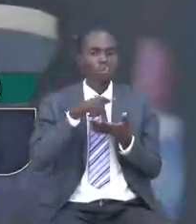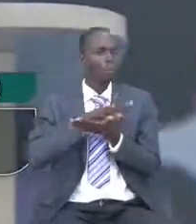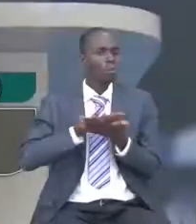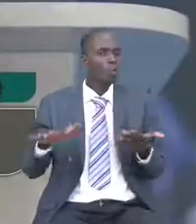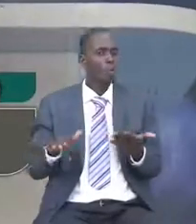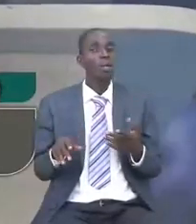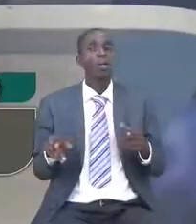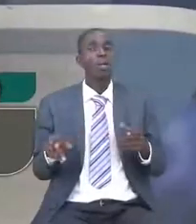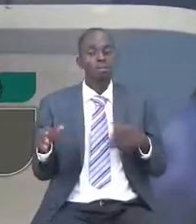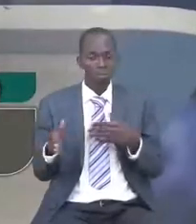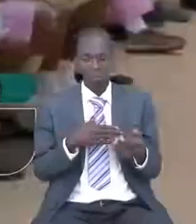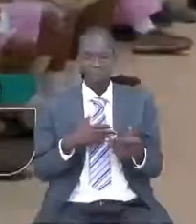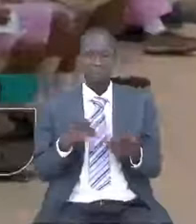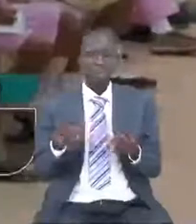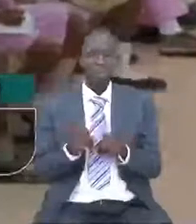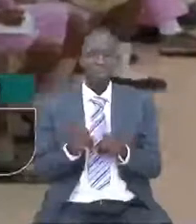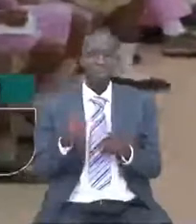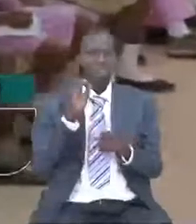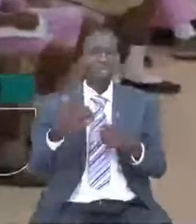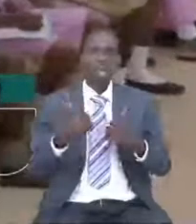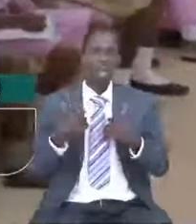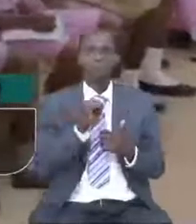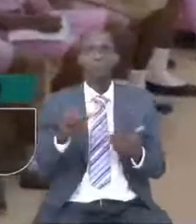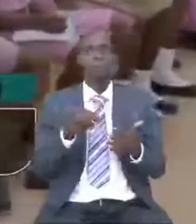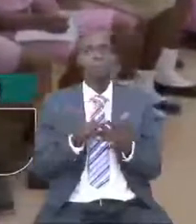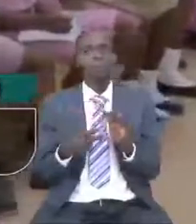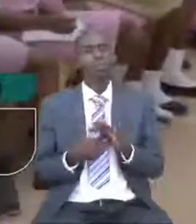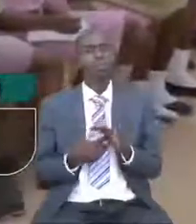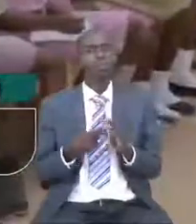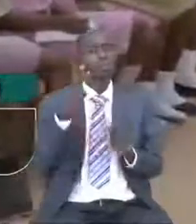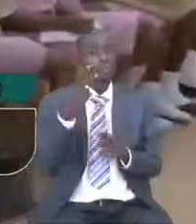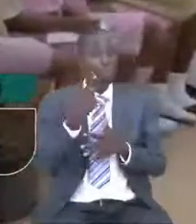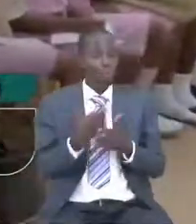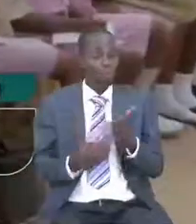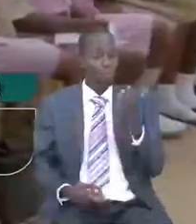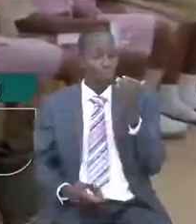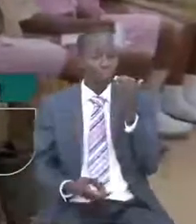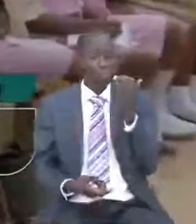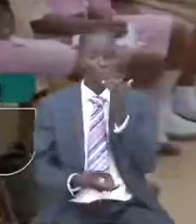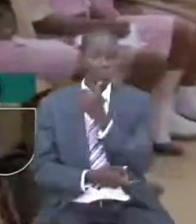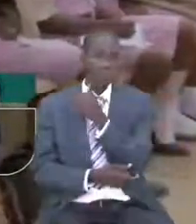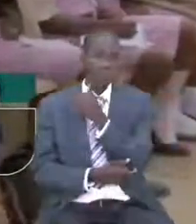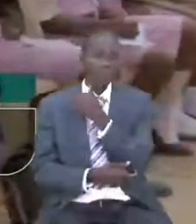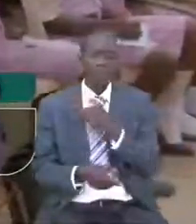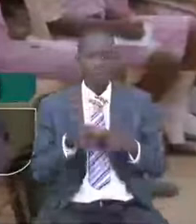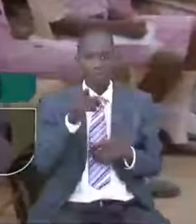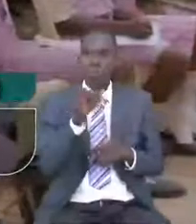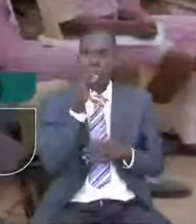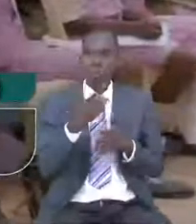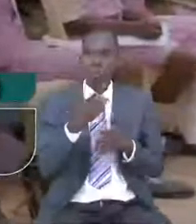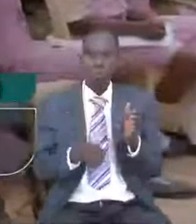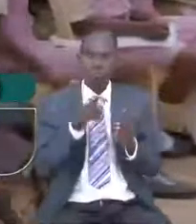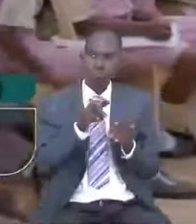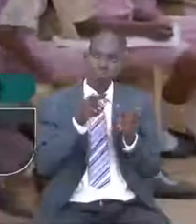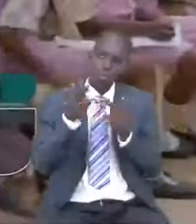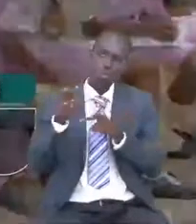avait un but. Ce qui te tente, c'est ce que tu regardes. Si